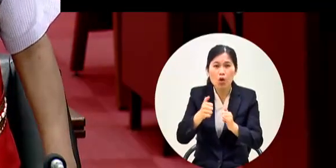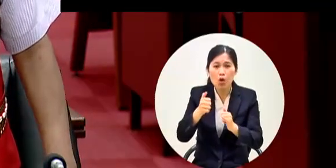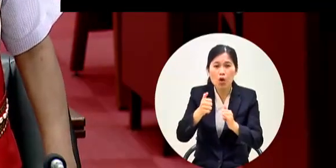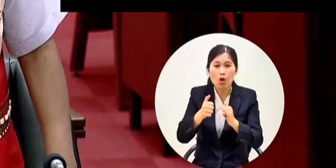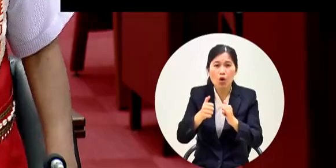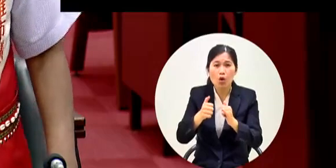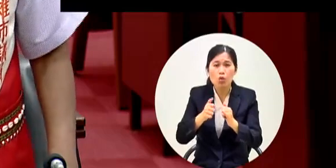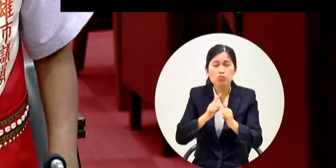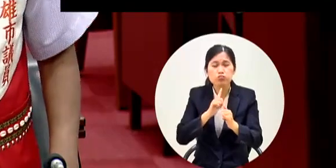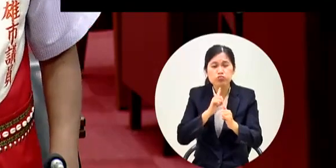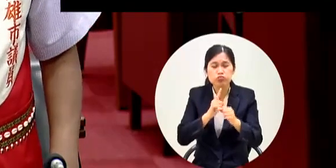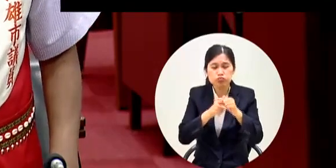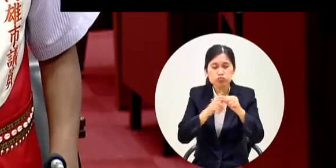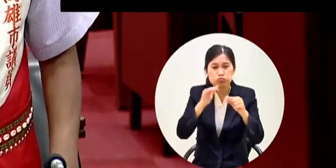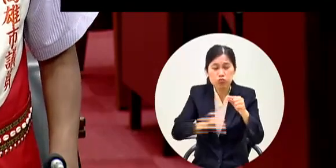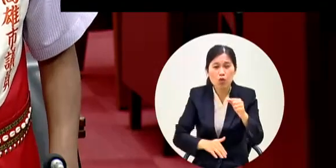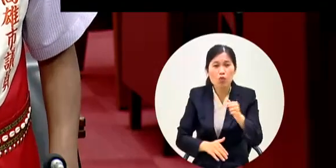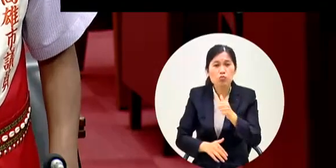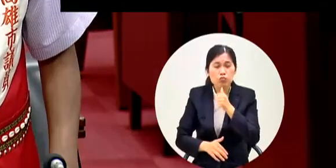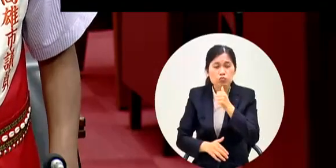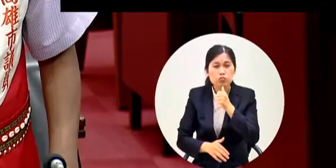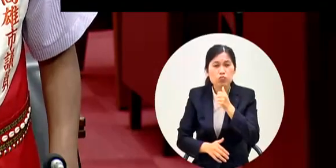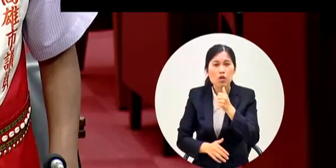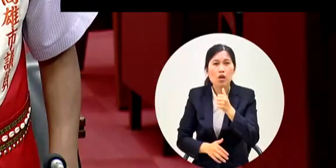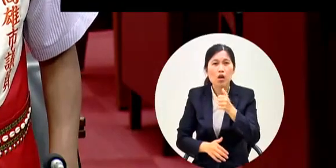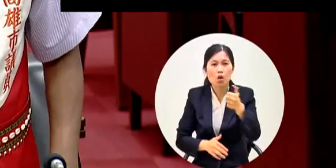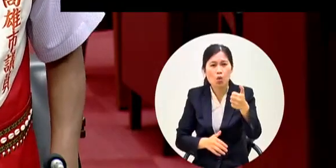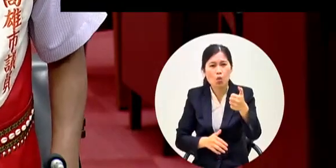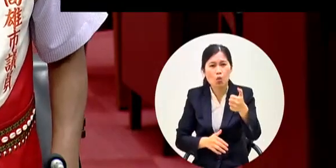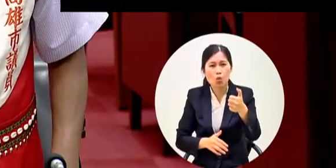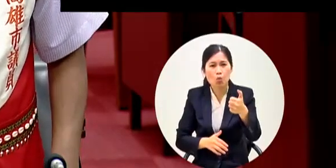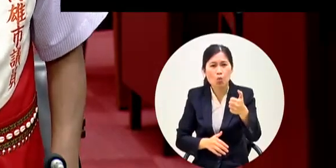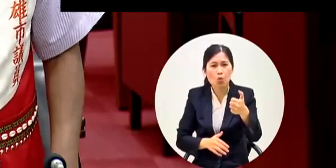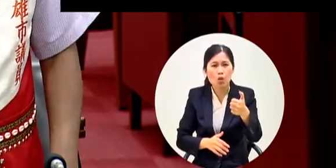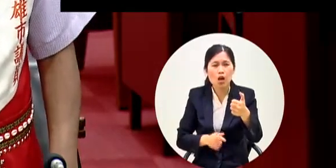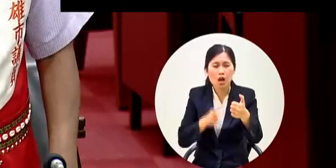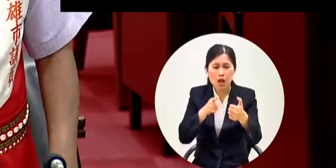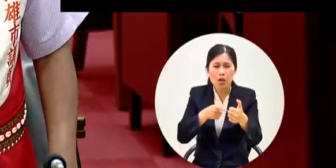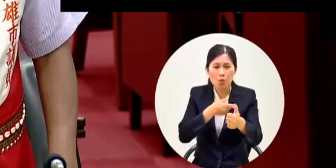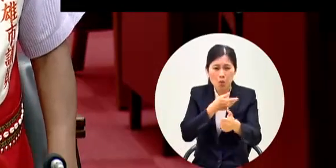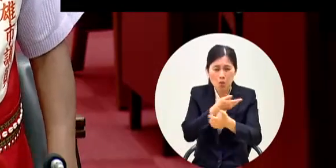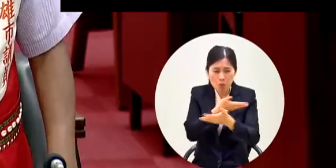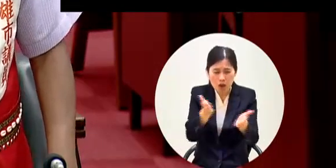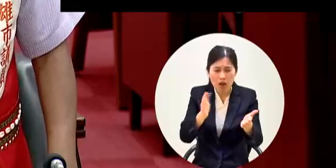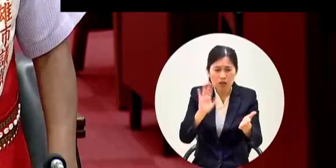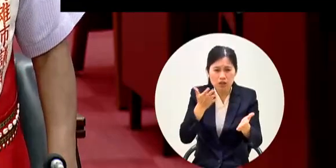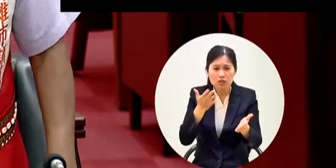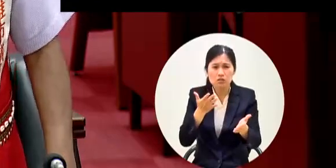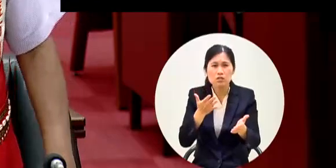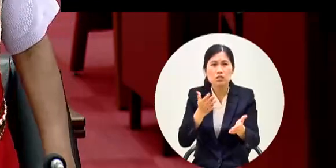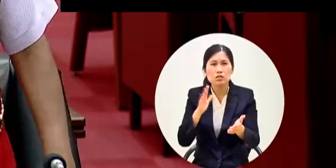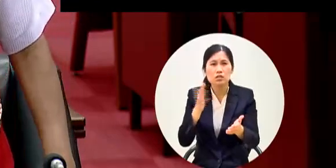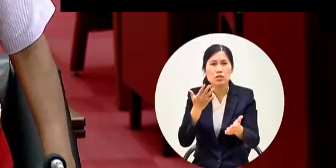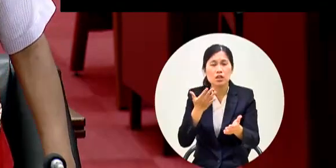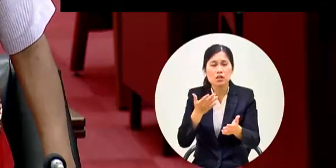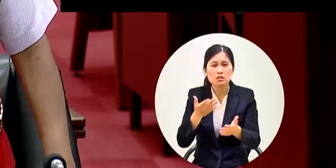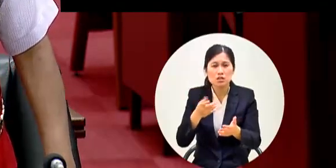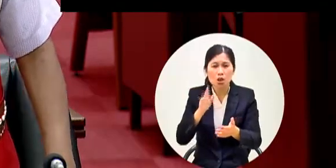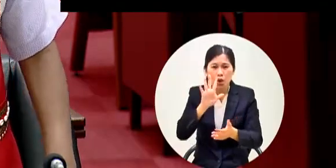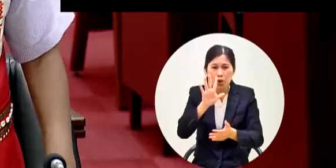这样的一个状况再提升，在我们桃园五个国小一个国